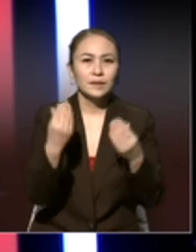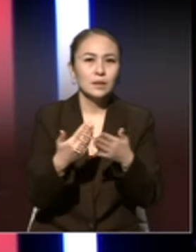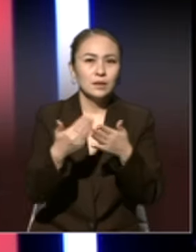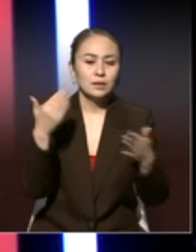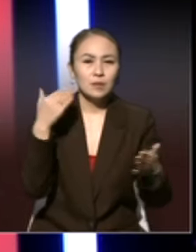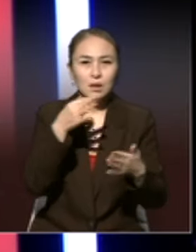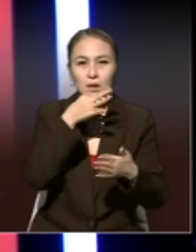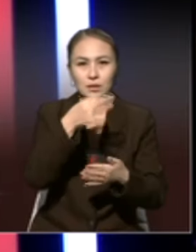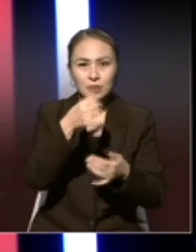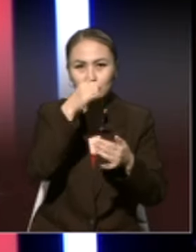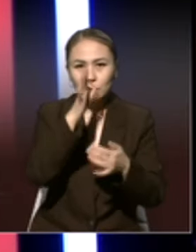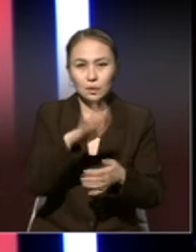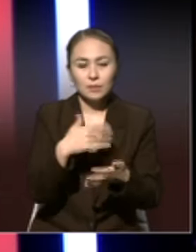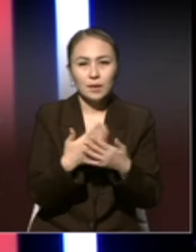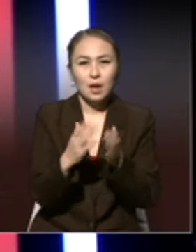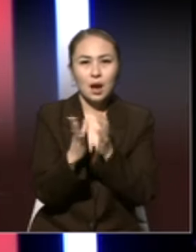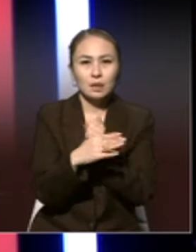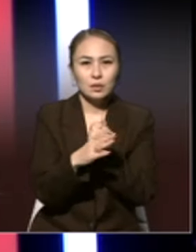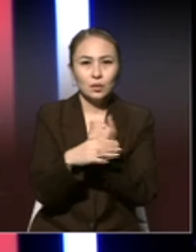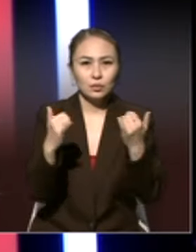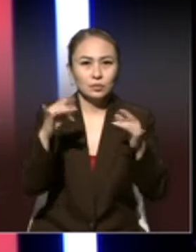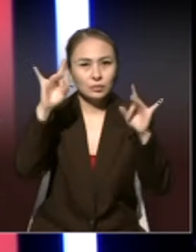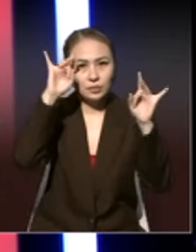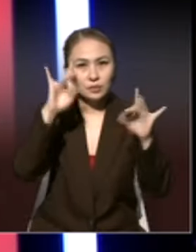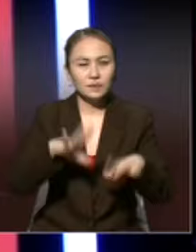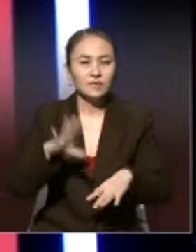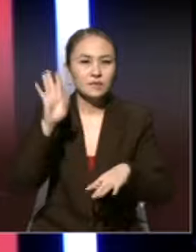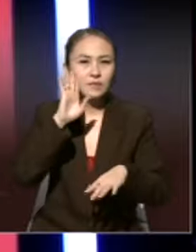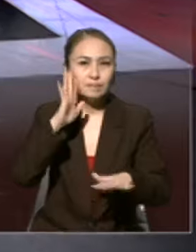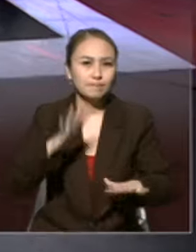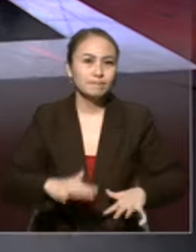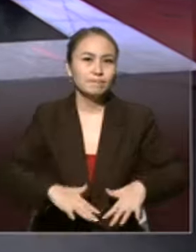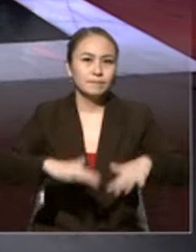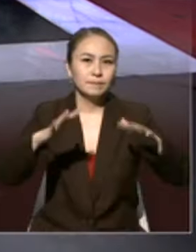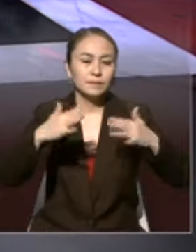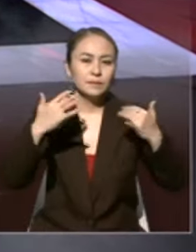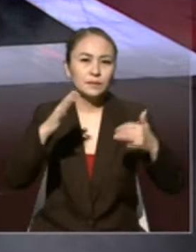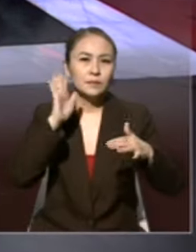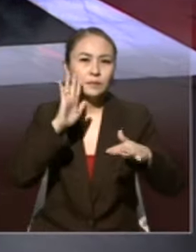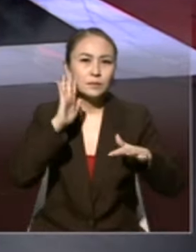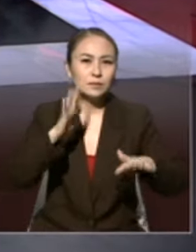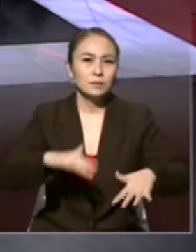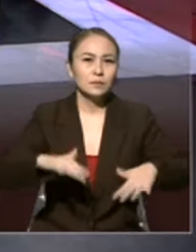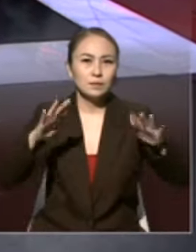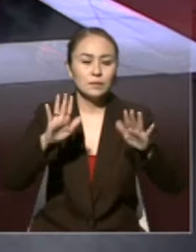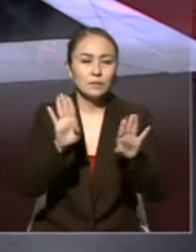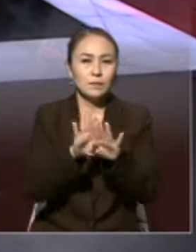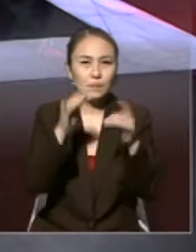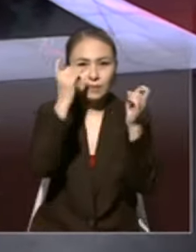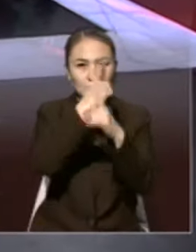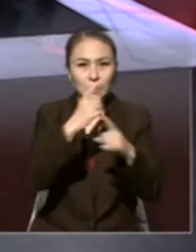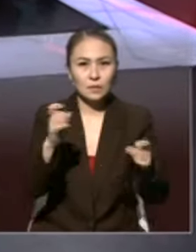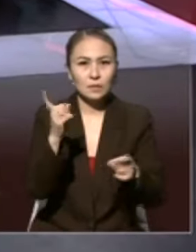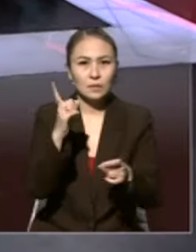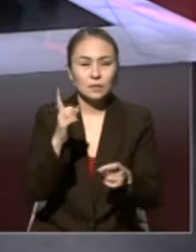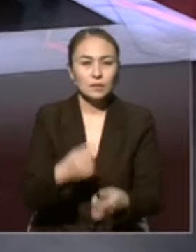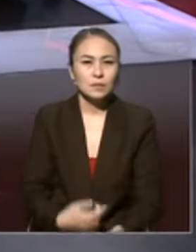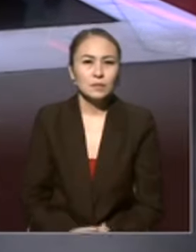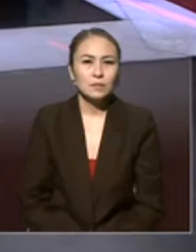деп? Мысалға қазір де Атырауды айтып жатырмыз ғой, Атырауды қазір су басты деп. Бірақ су басқан кезде дабыл қағылып жатыр. Неге